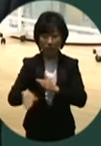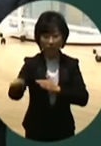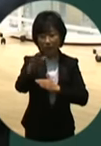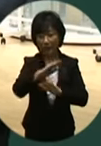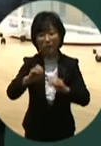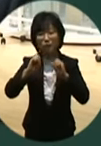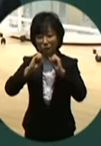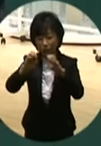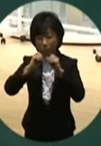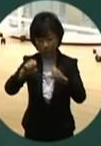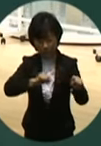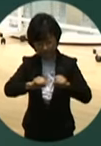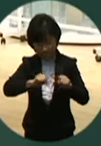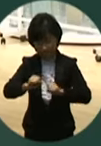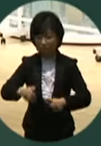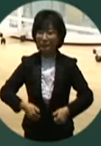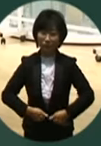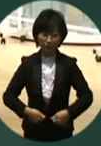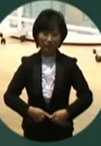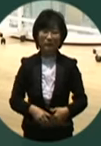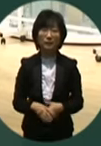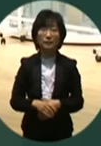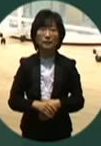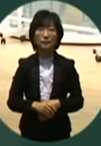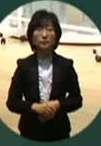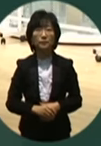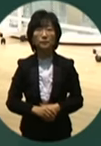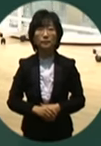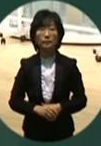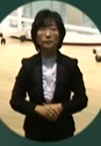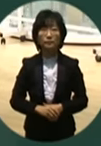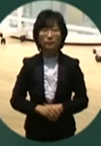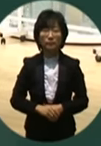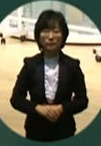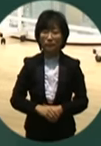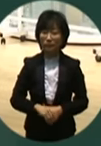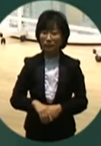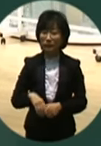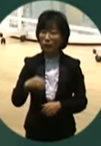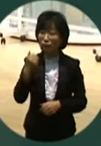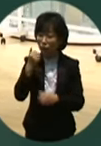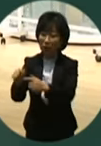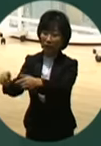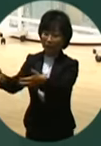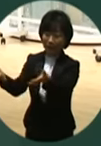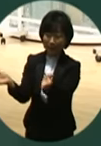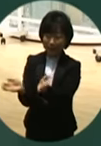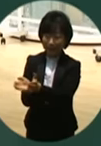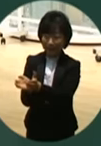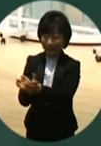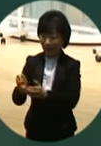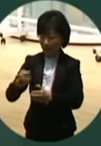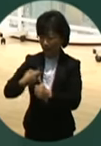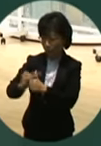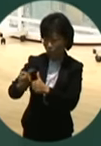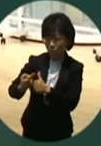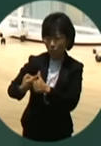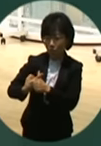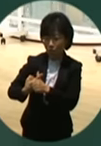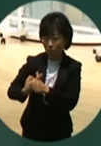come anymore. 어떤 그 단체에서는 저를 비판한 단체는 토요일과 왜 모이냐 이렇게